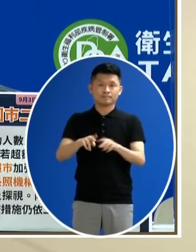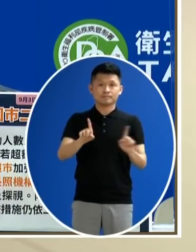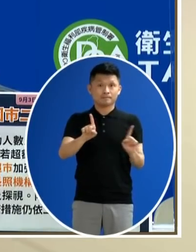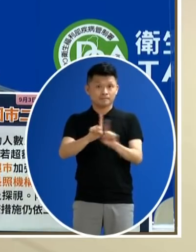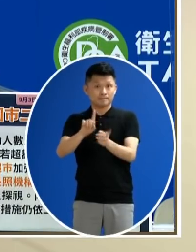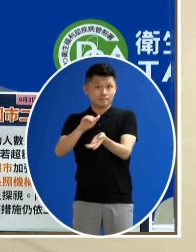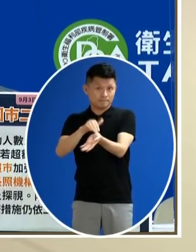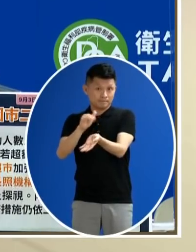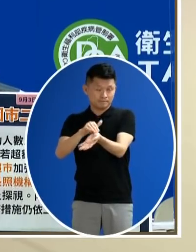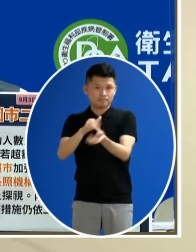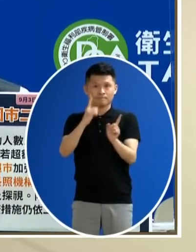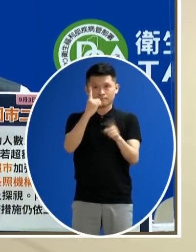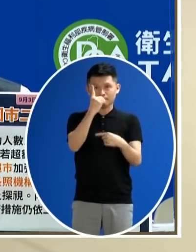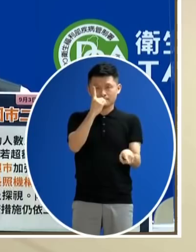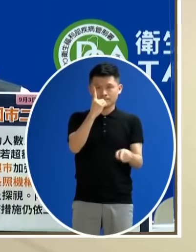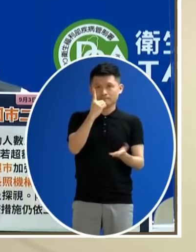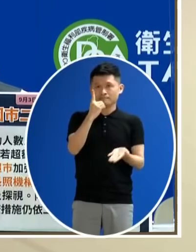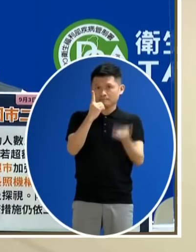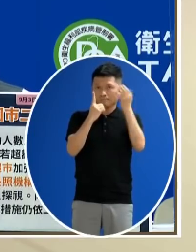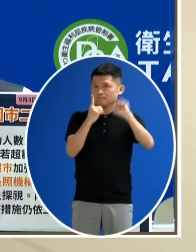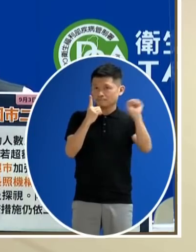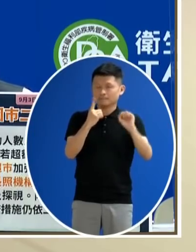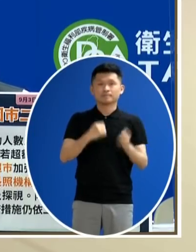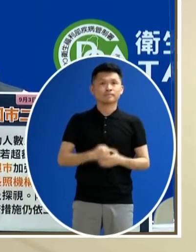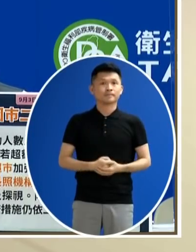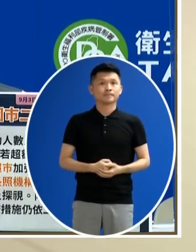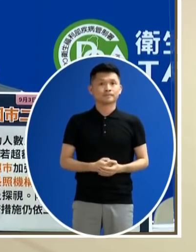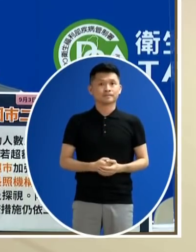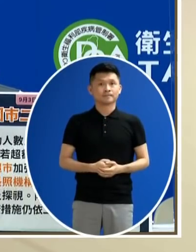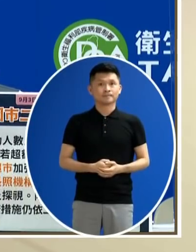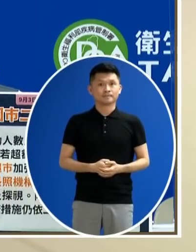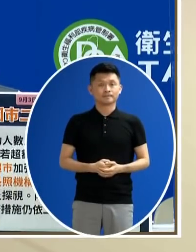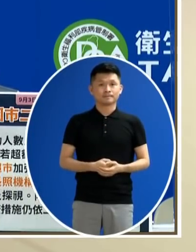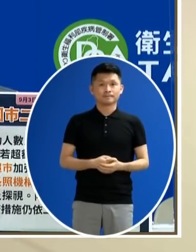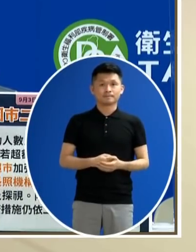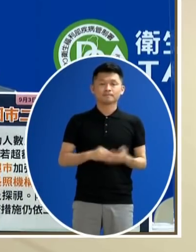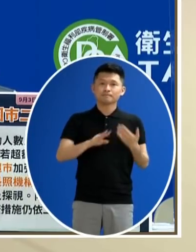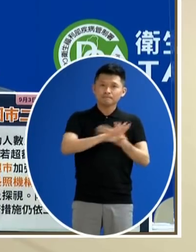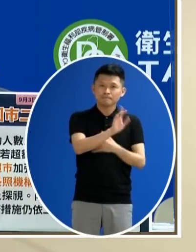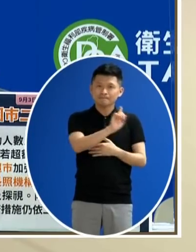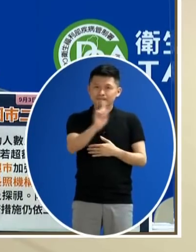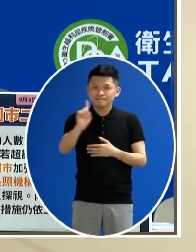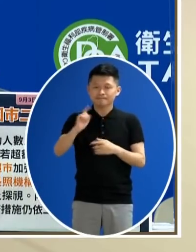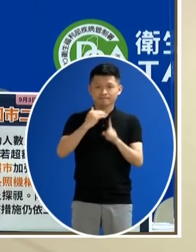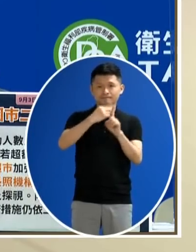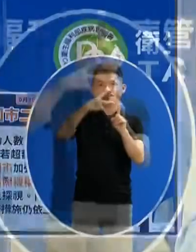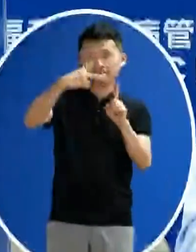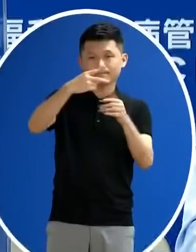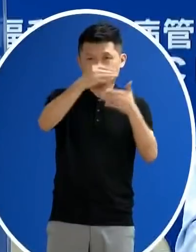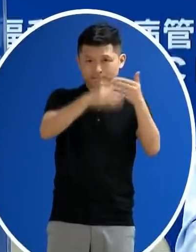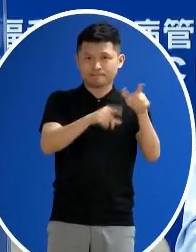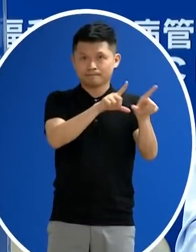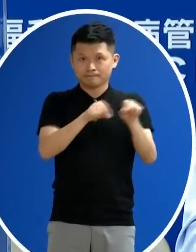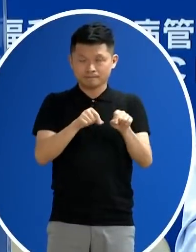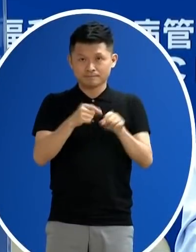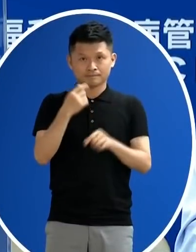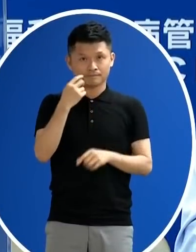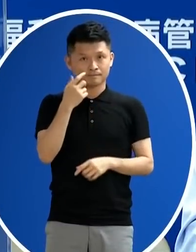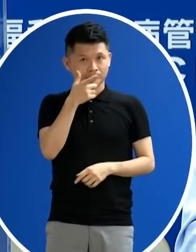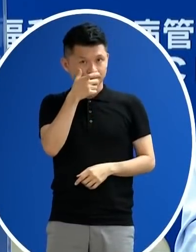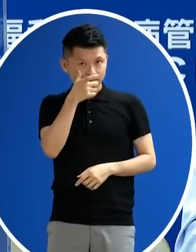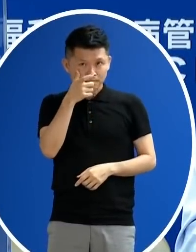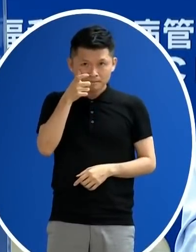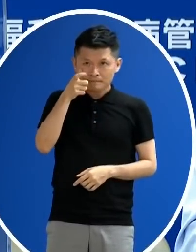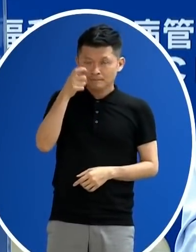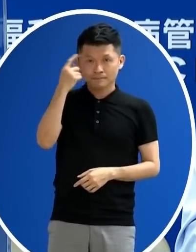者哈限1人。那其他当然按照我们的二级警戒来做哈，那我们第一个观察期大概就7天，好，